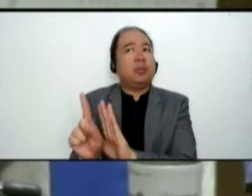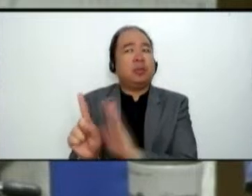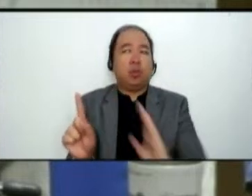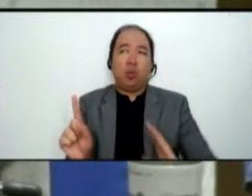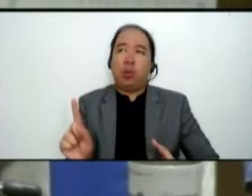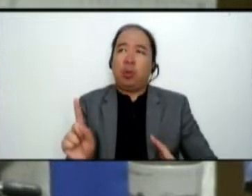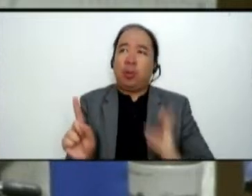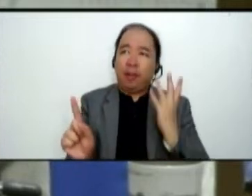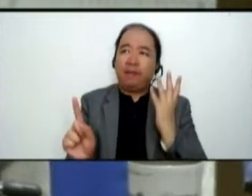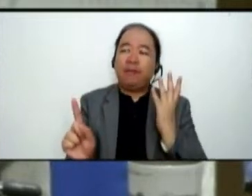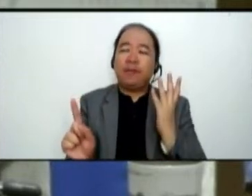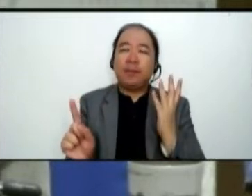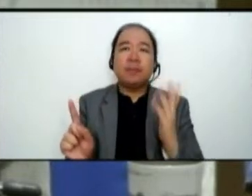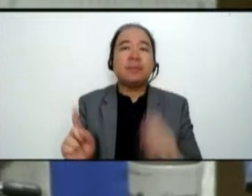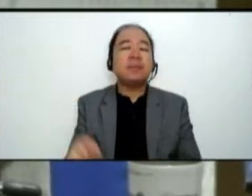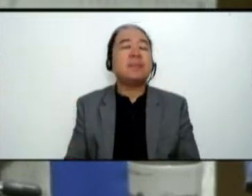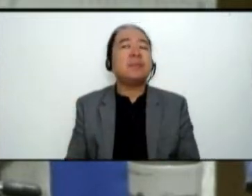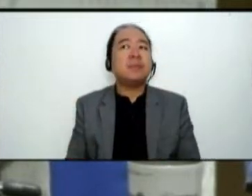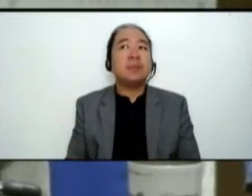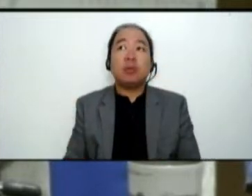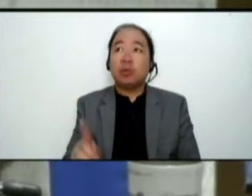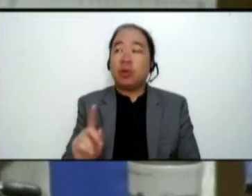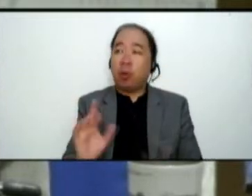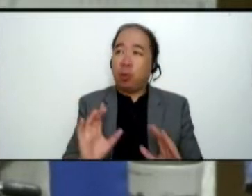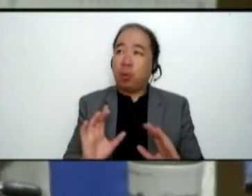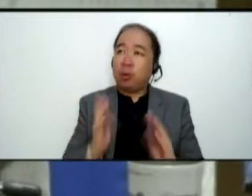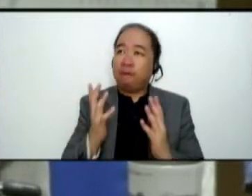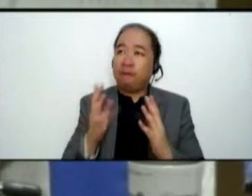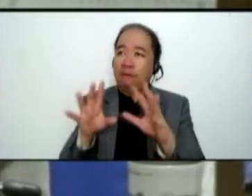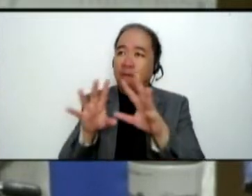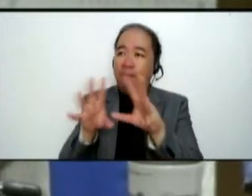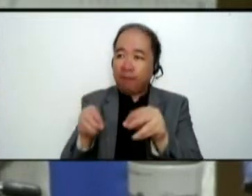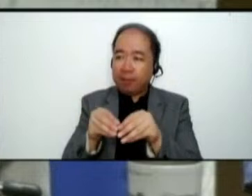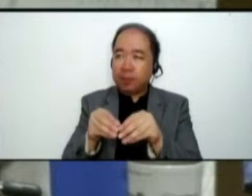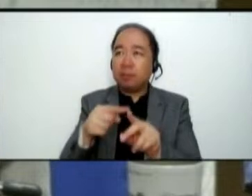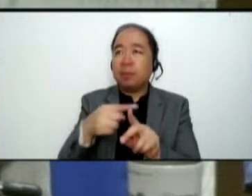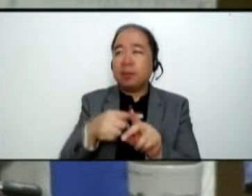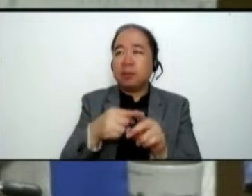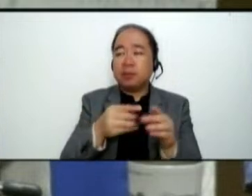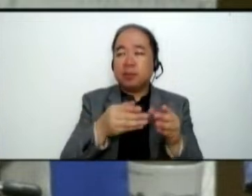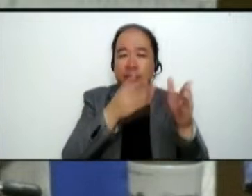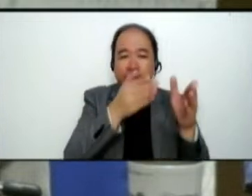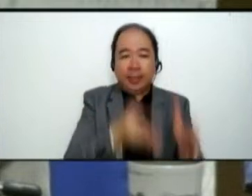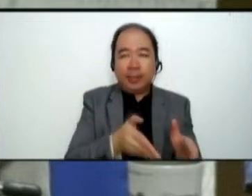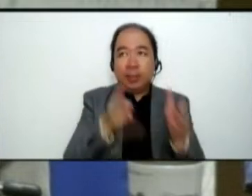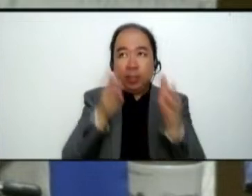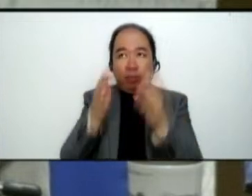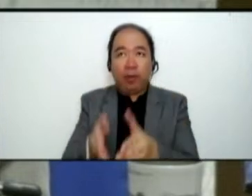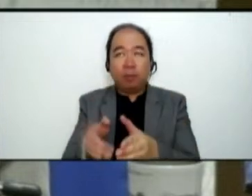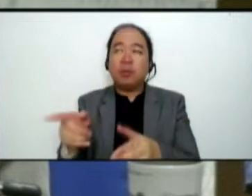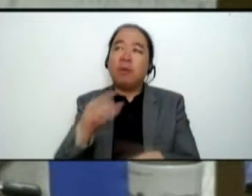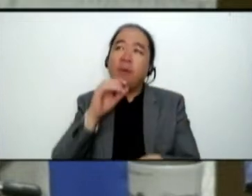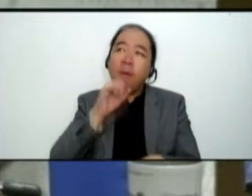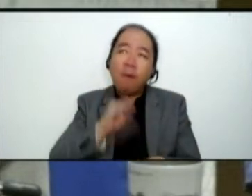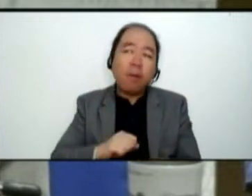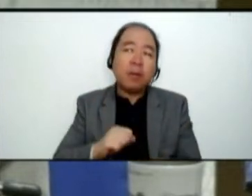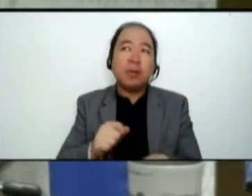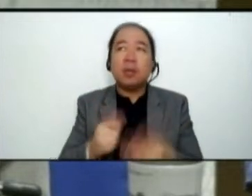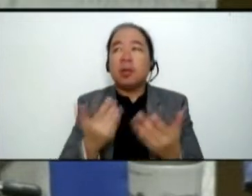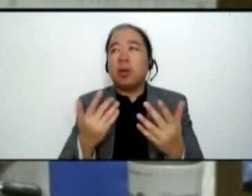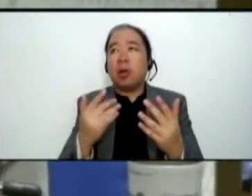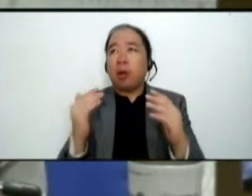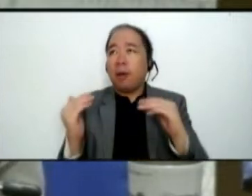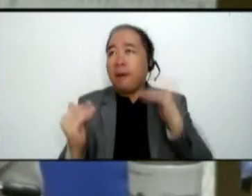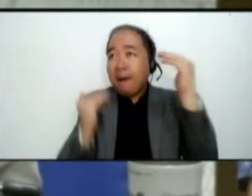И наша основная задача вместе с вами – это сделать жизнь людей лучше. Благодарю за внимание, это небольшой комментарий. Еще раз спасибо